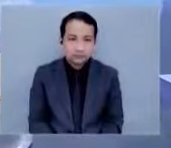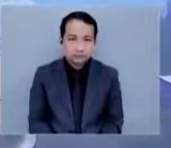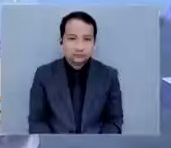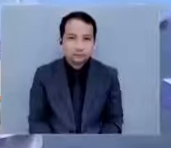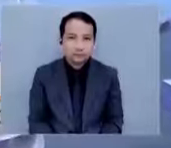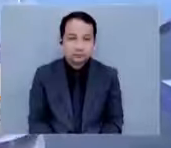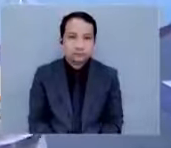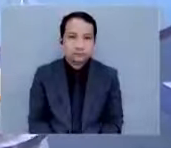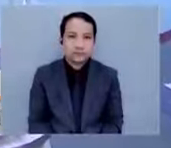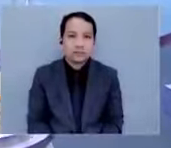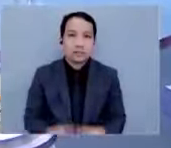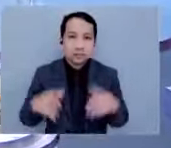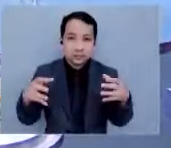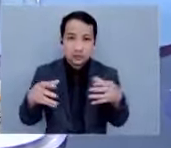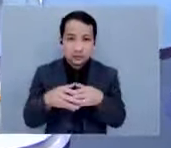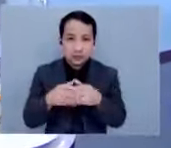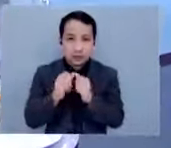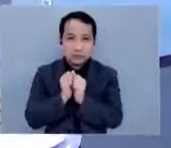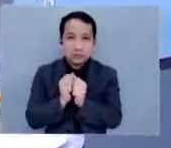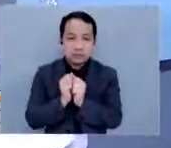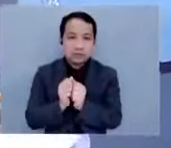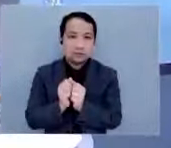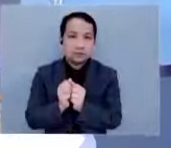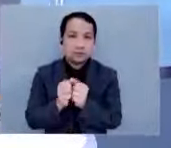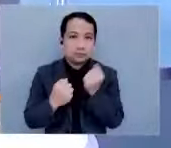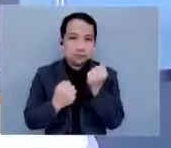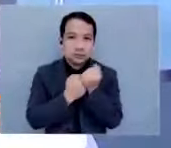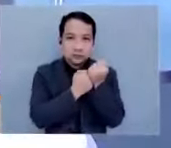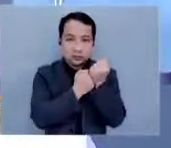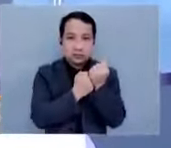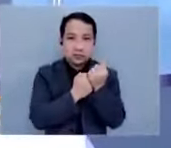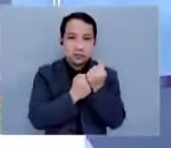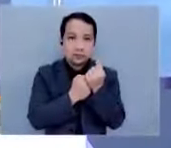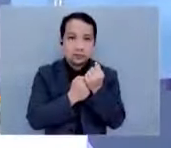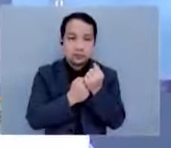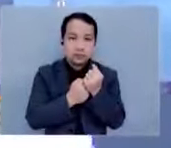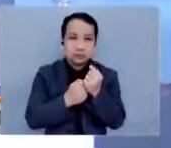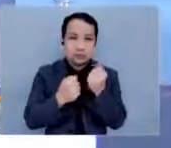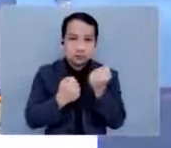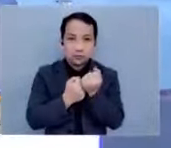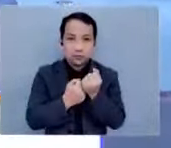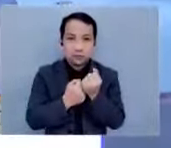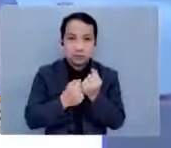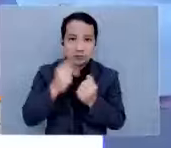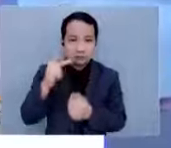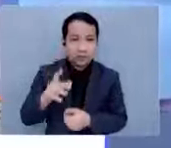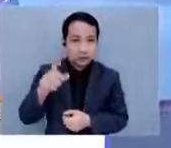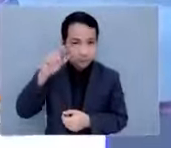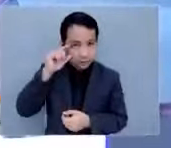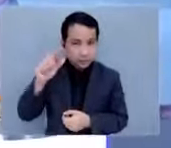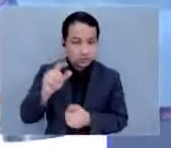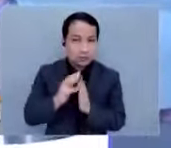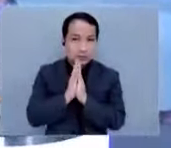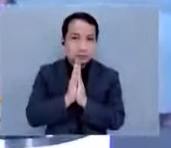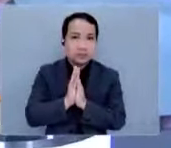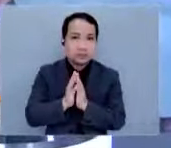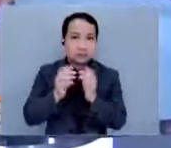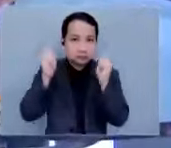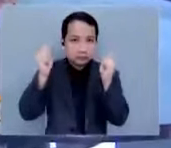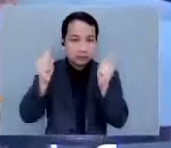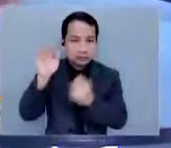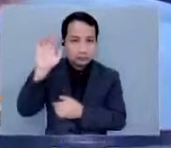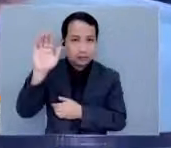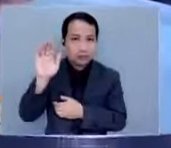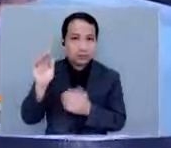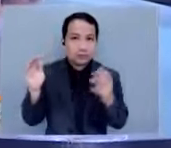Nagsama-sama sa Liwasang Bonifacio ang mga supporters ni Pastor Apollo Quiboloy para magdaos ng prayer rally. Inaasahan namang dadalo dyan